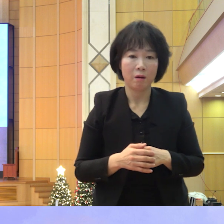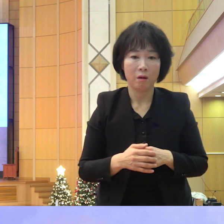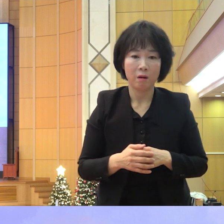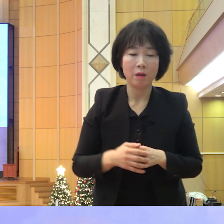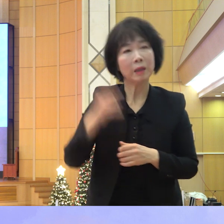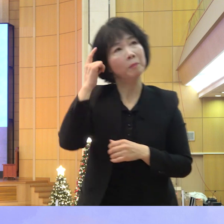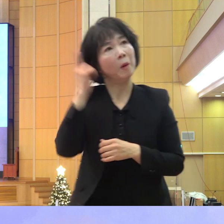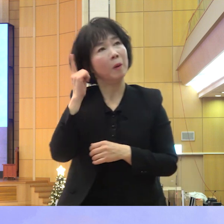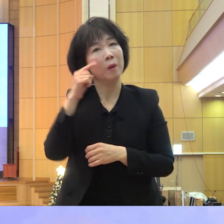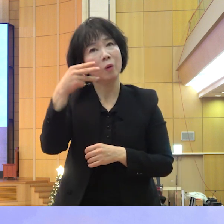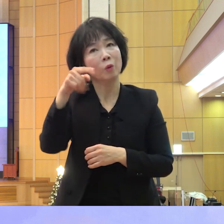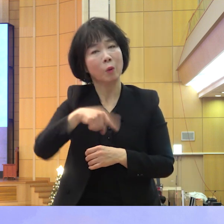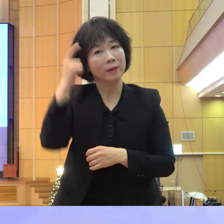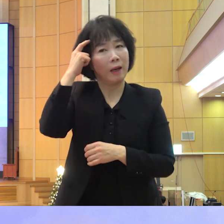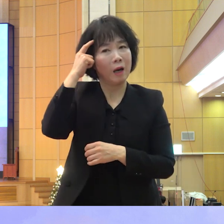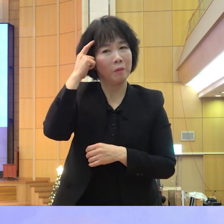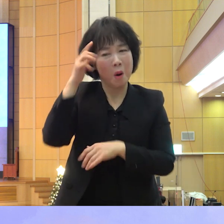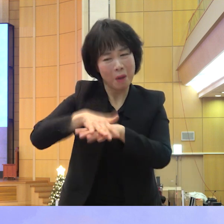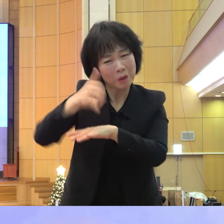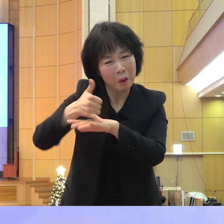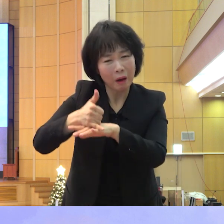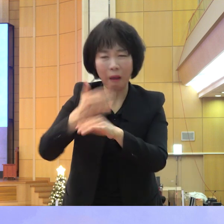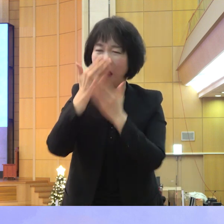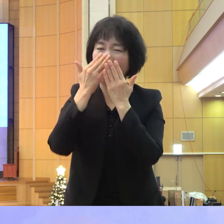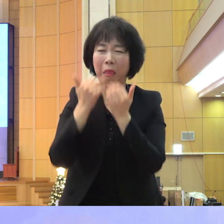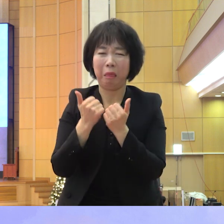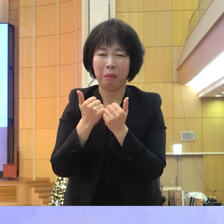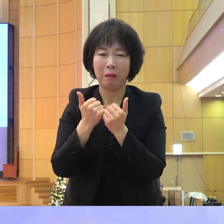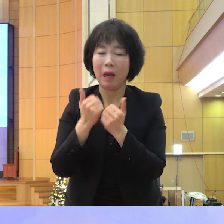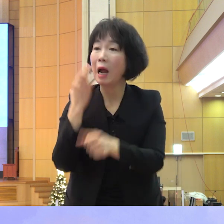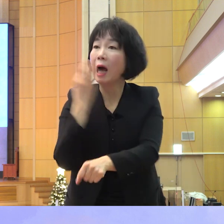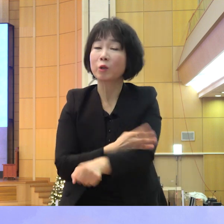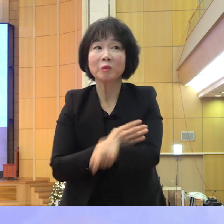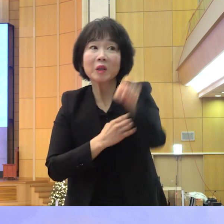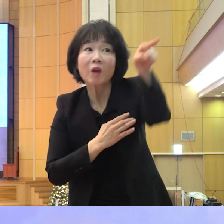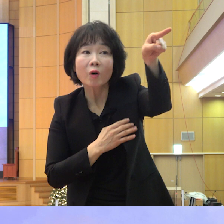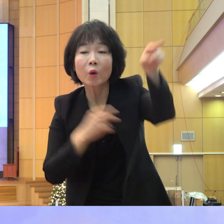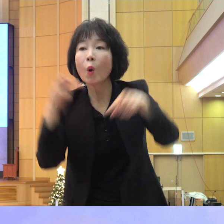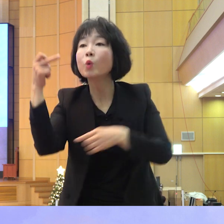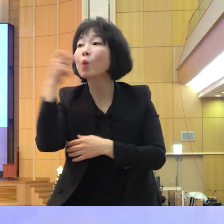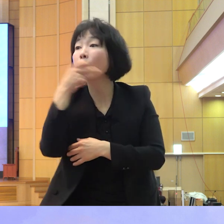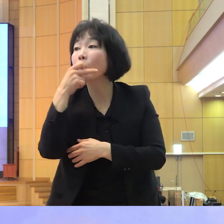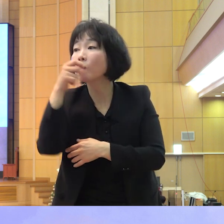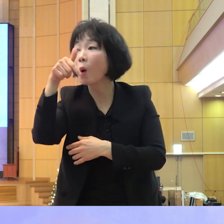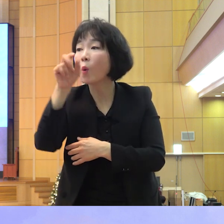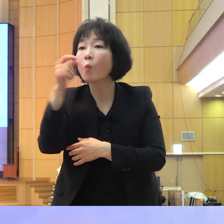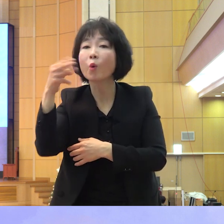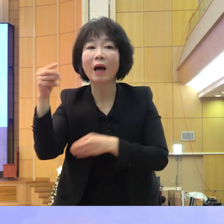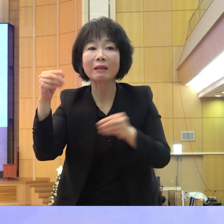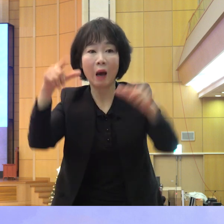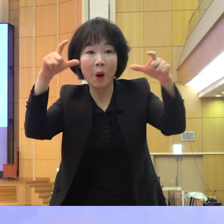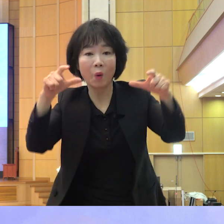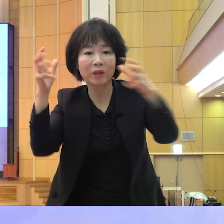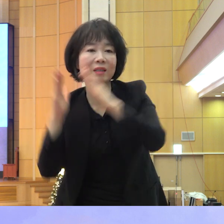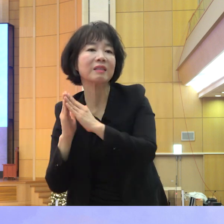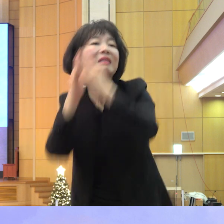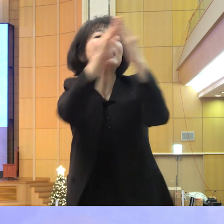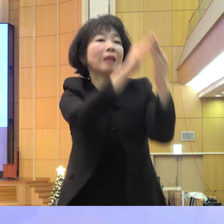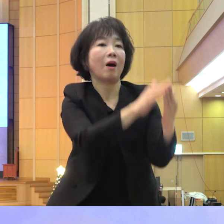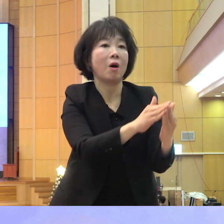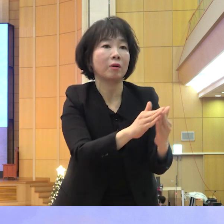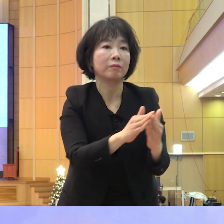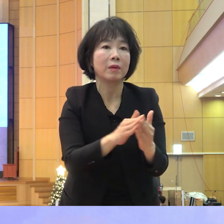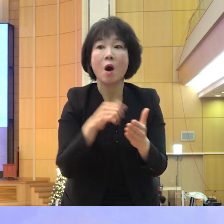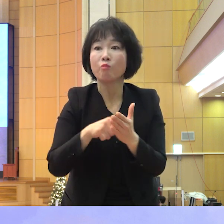차라리 장사하는 게 낫겠다. 그래가지고 소돔 고모라로 이사를 가버렸어. 소돔성으로, 도심지로 이사 가가지고 가서